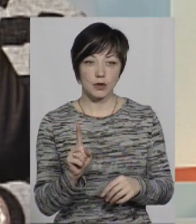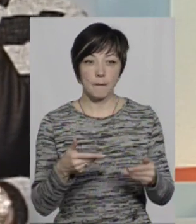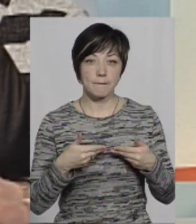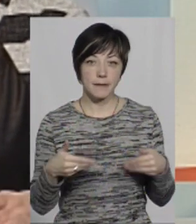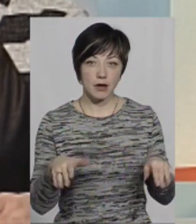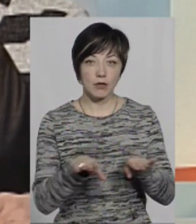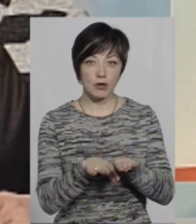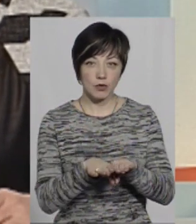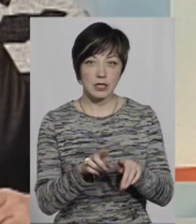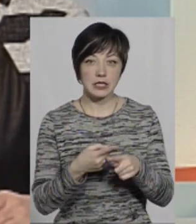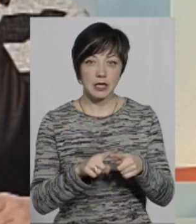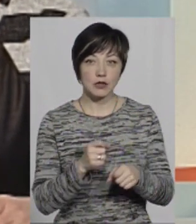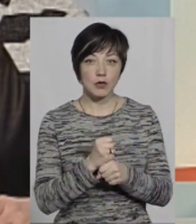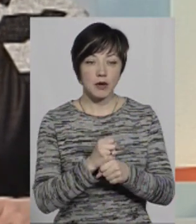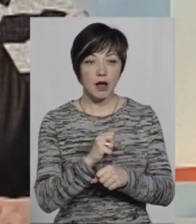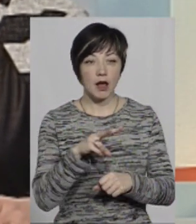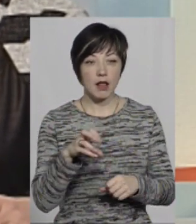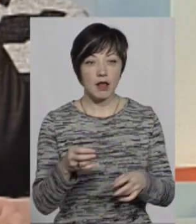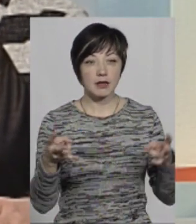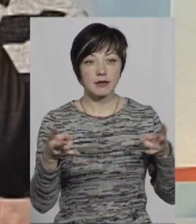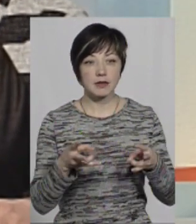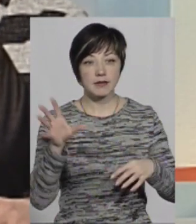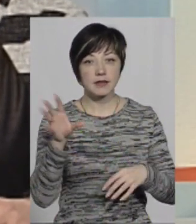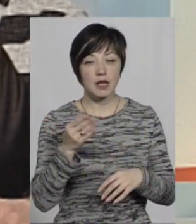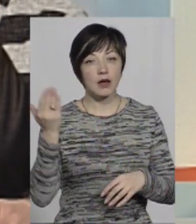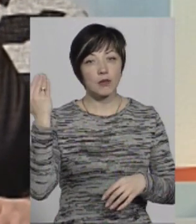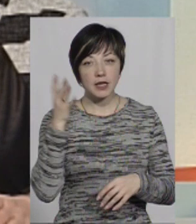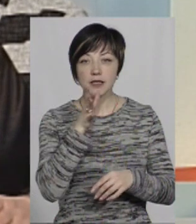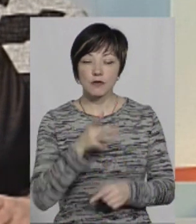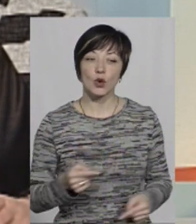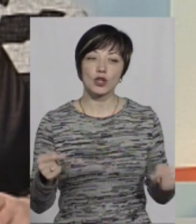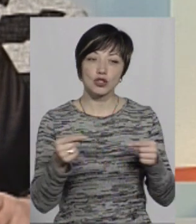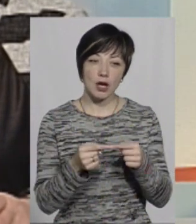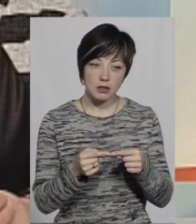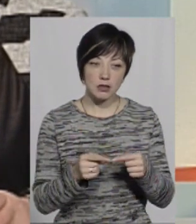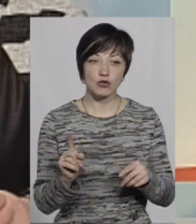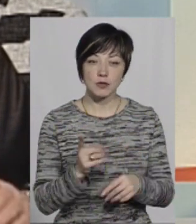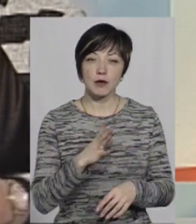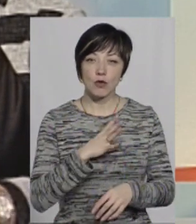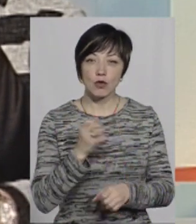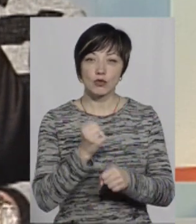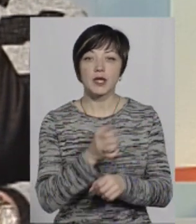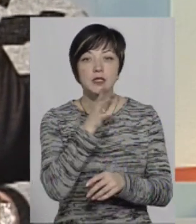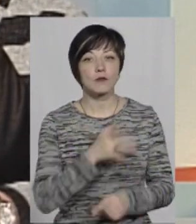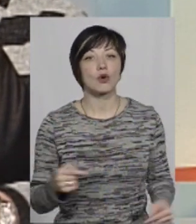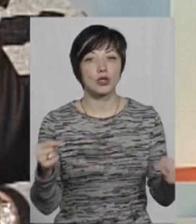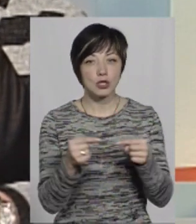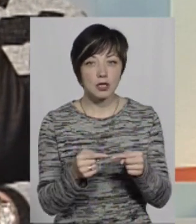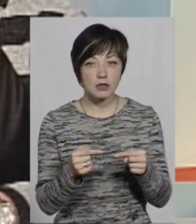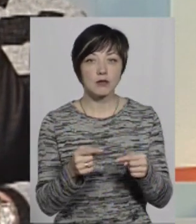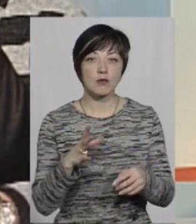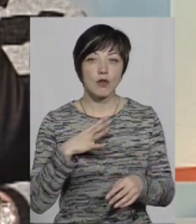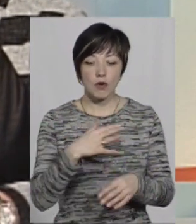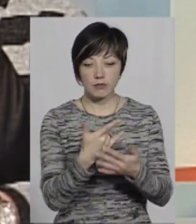Тому що ми вроді би як і це зробили, але потрібно було це все робити своєчасно. А для того, щоб це було зробити своєчасно, було